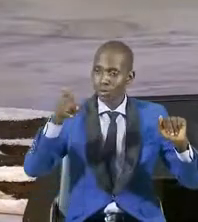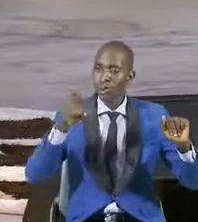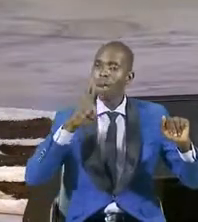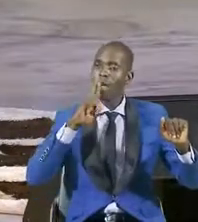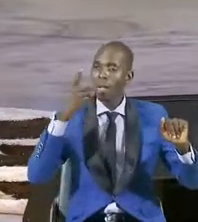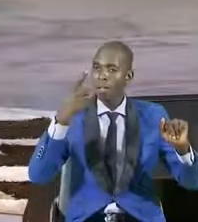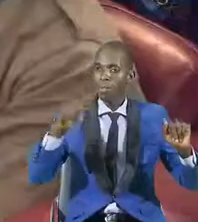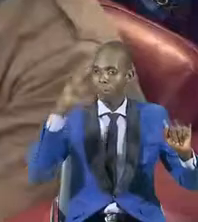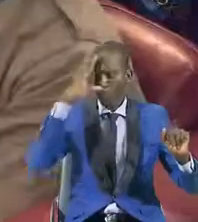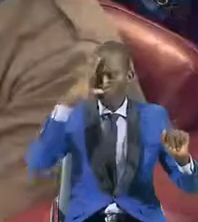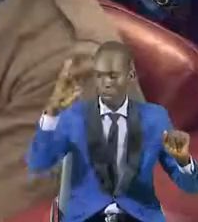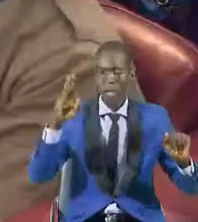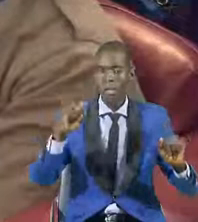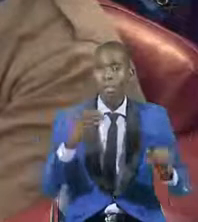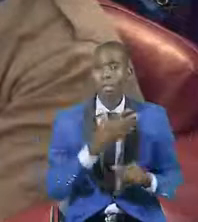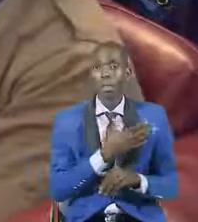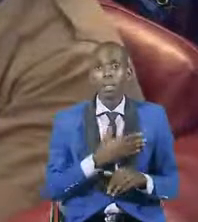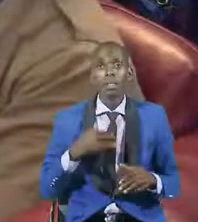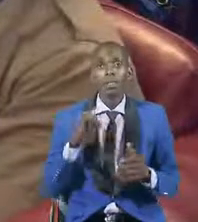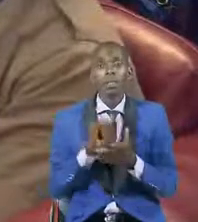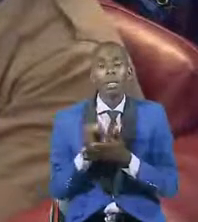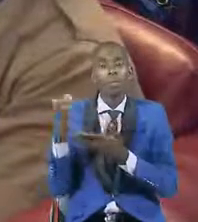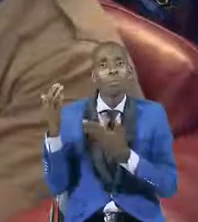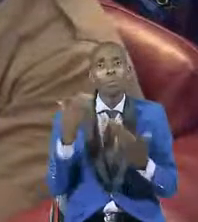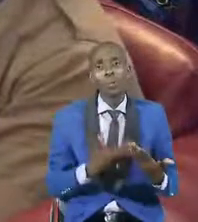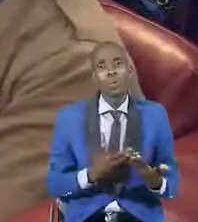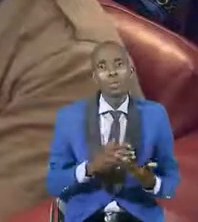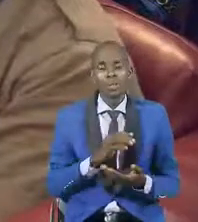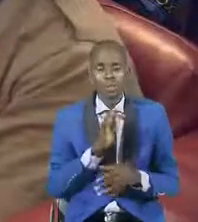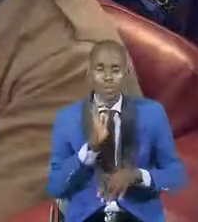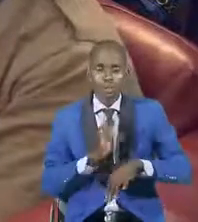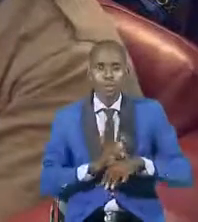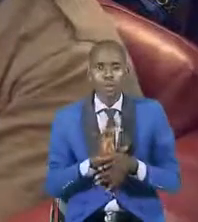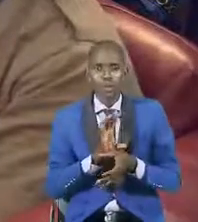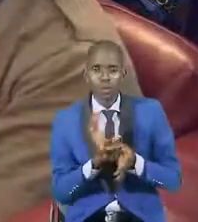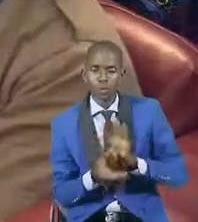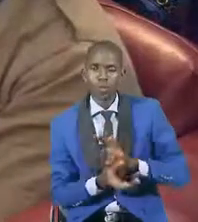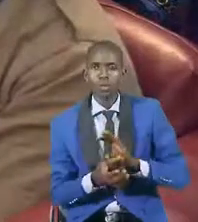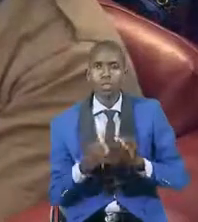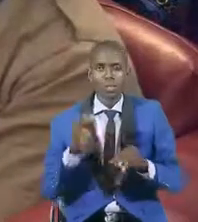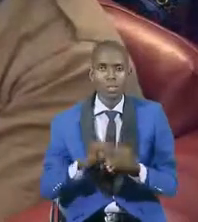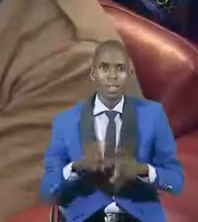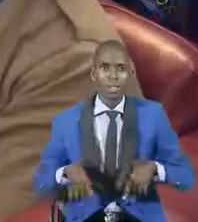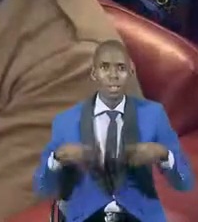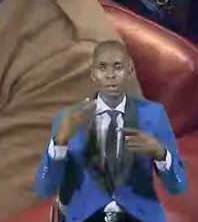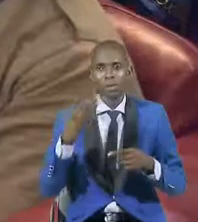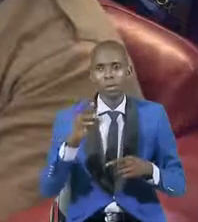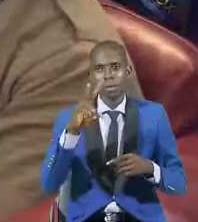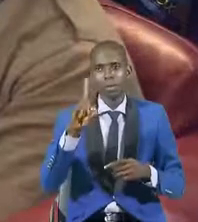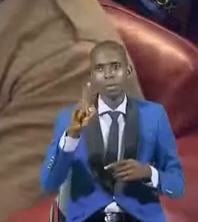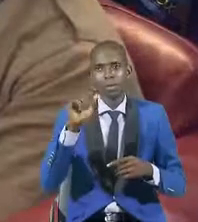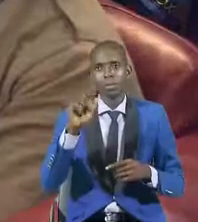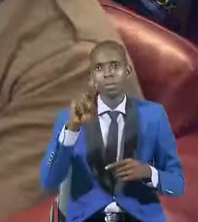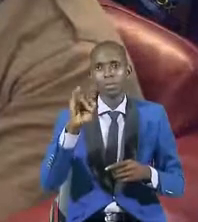la conviction, cela a amené la confession, cela a amené la conversion. C'est la sagesse dont nous